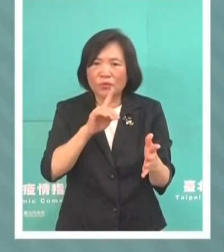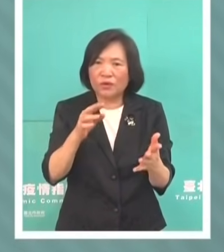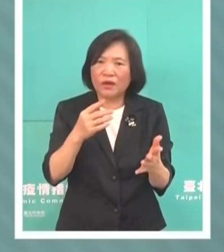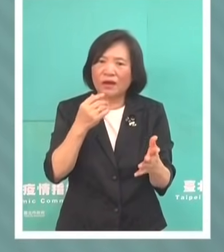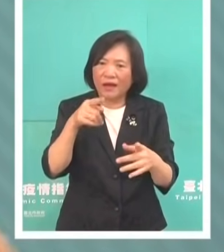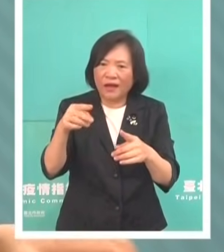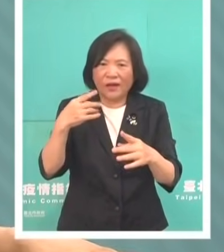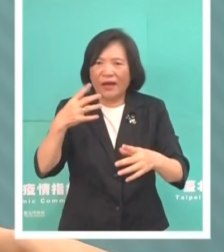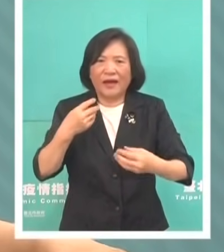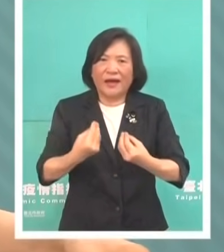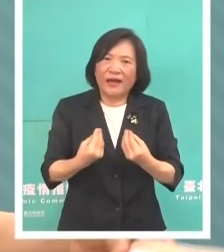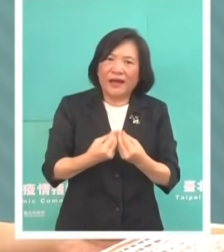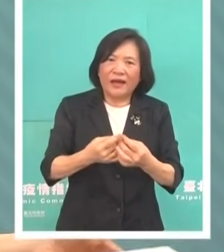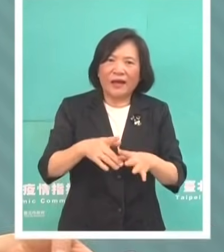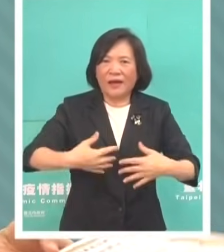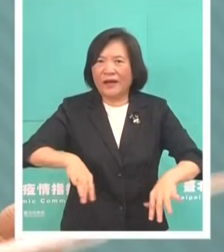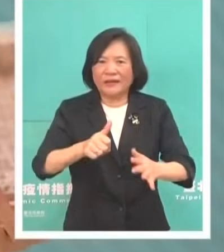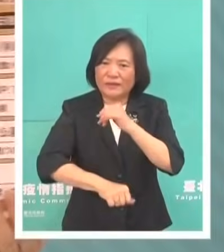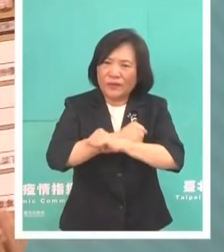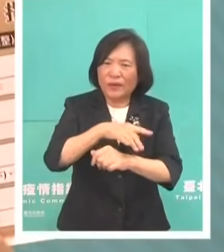放宽让大家去。